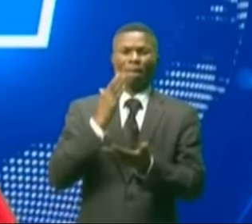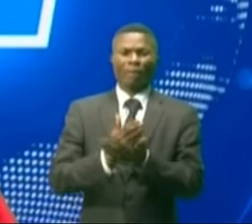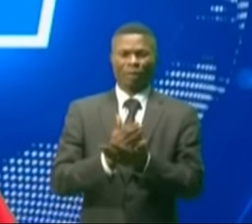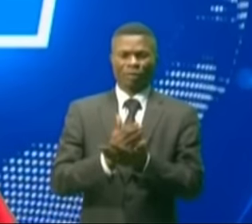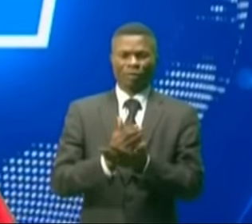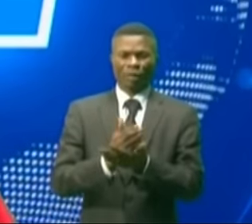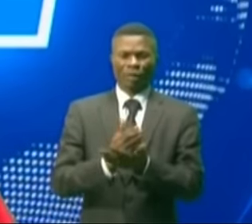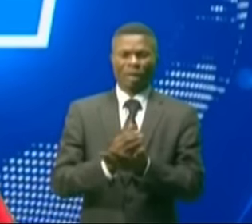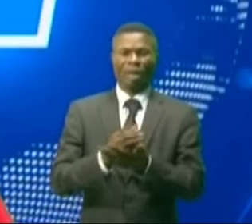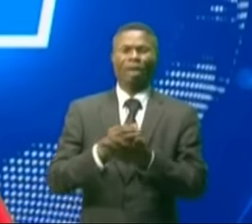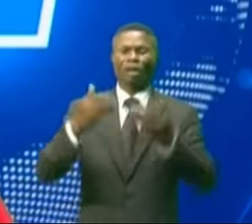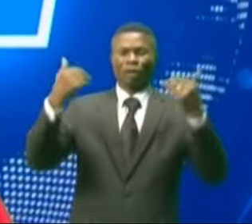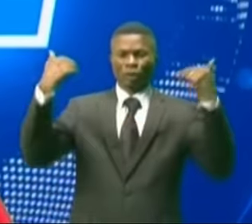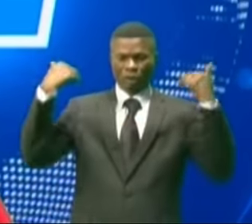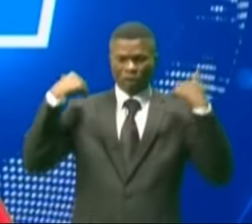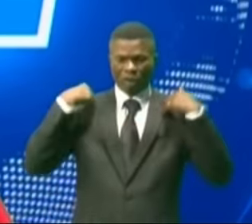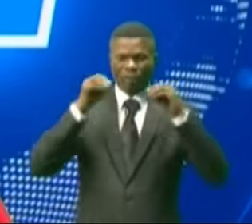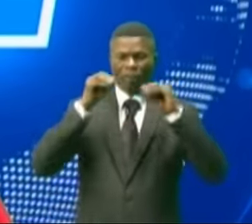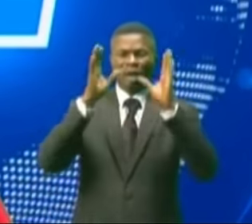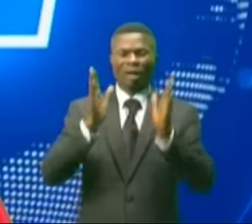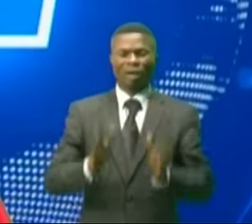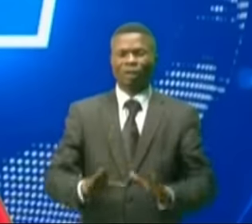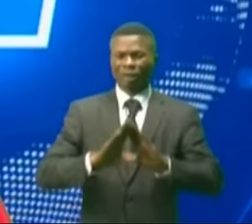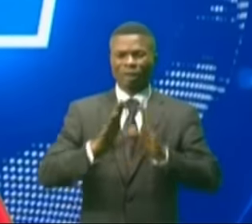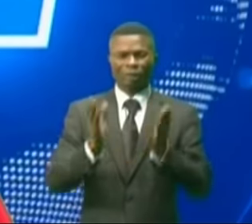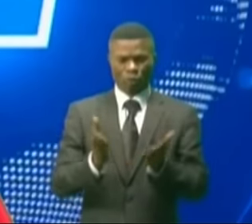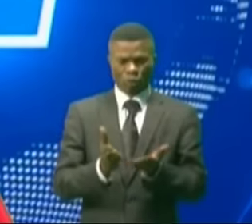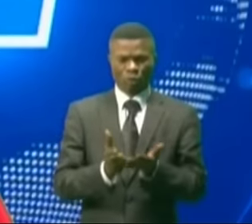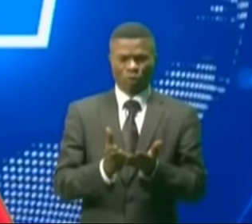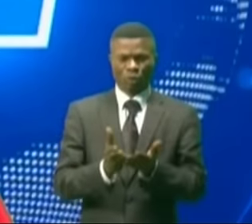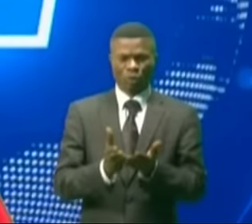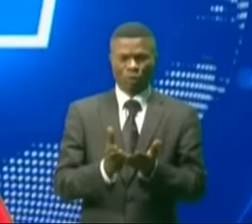Les promoteurs et les enseignants